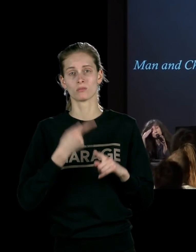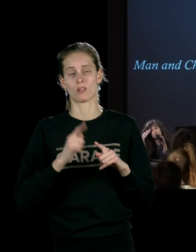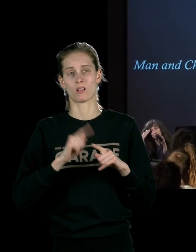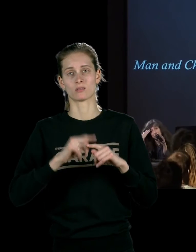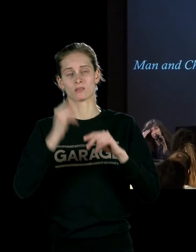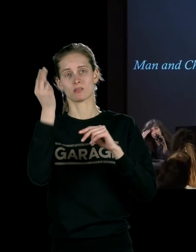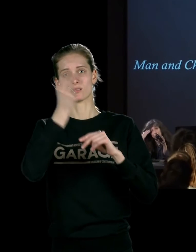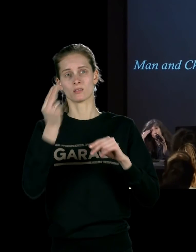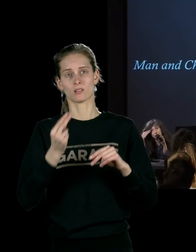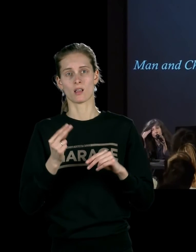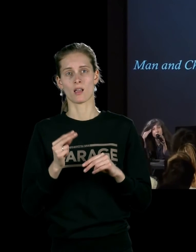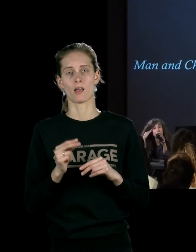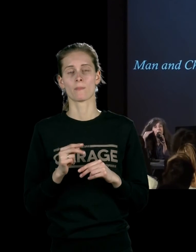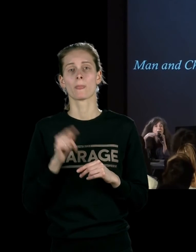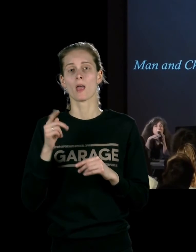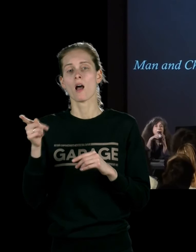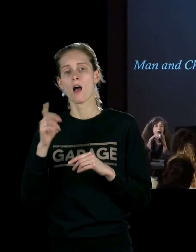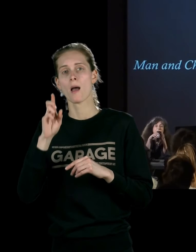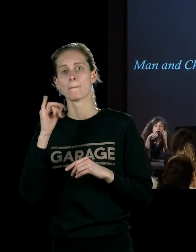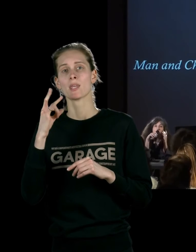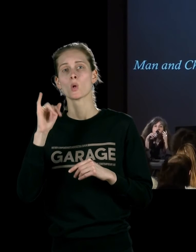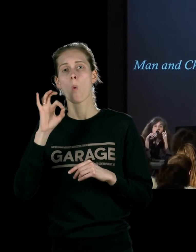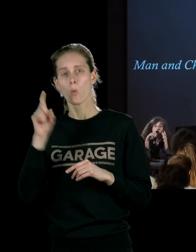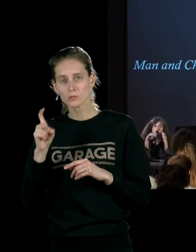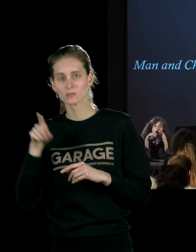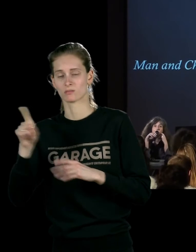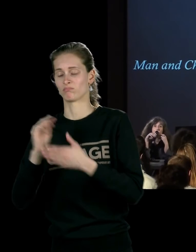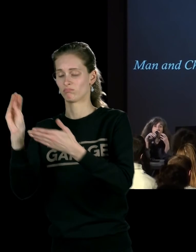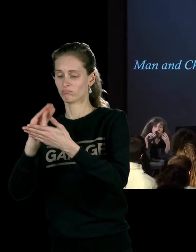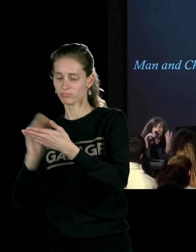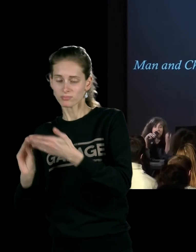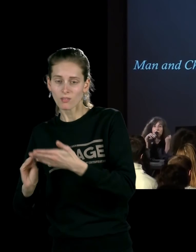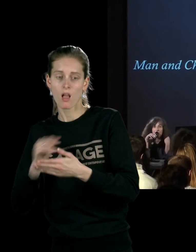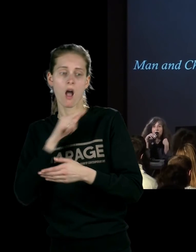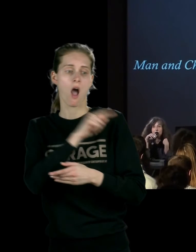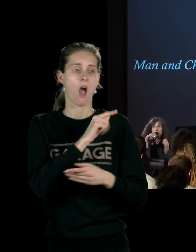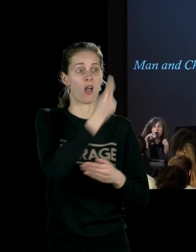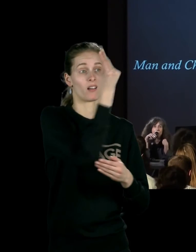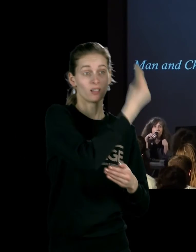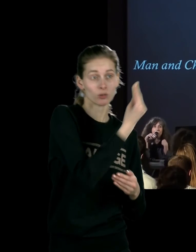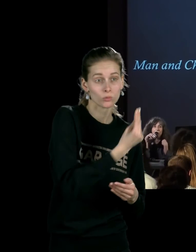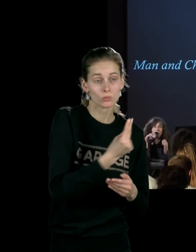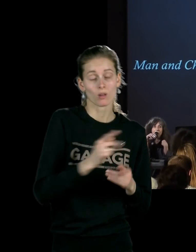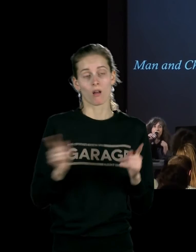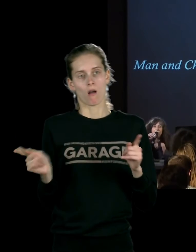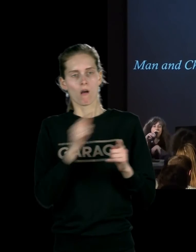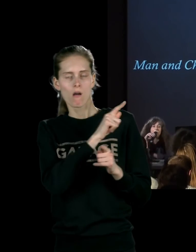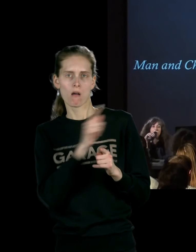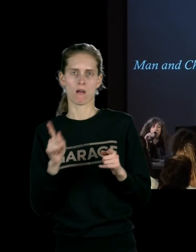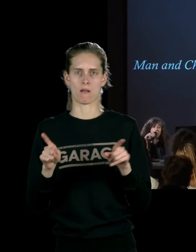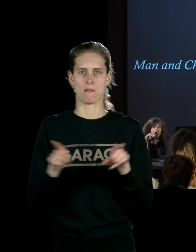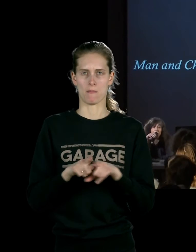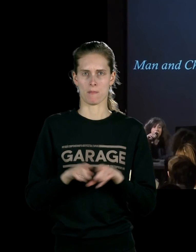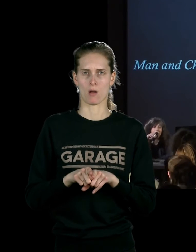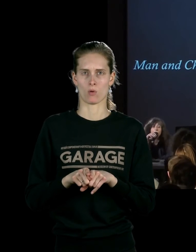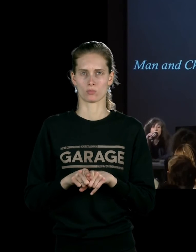картин Бэкона есть и у Жиля Делёза. И для Делёза, собственно, именно на этих примерах он объясняет ключевое